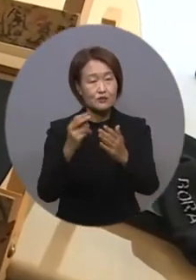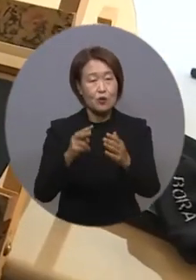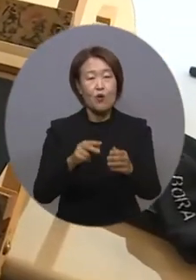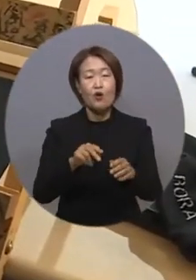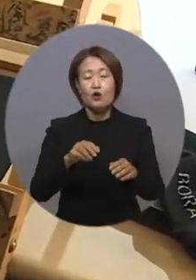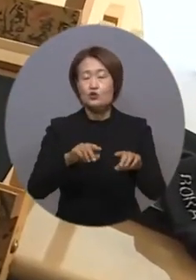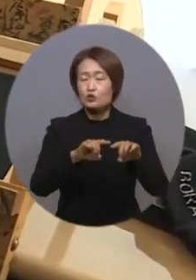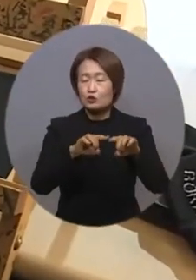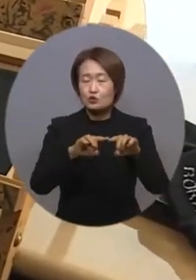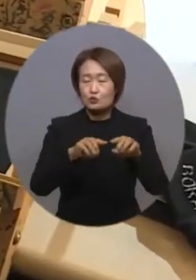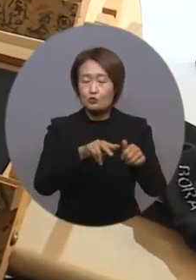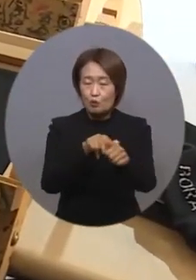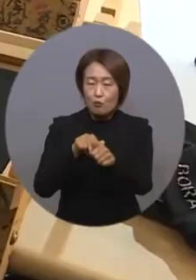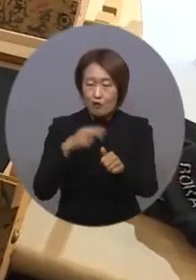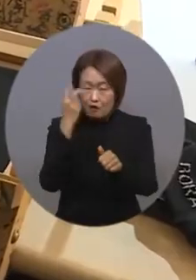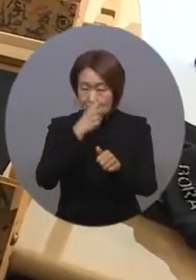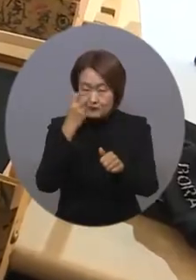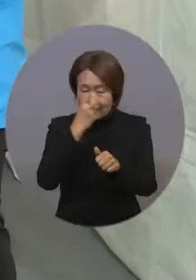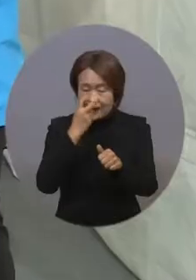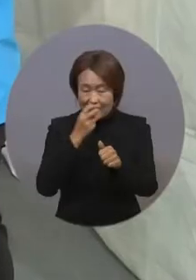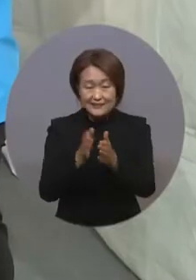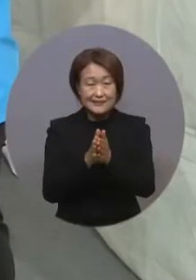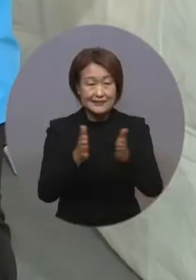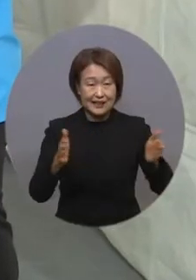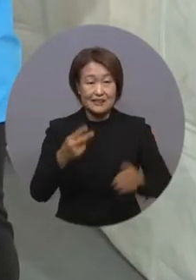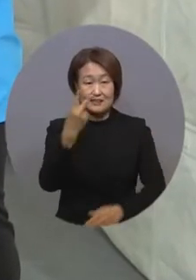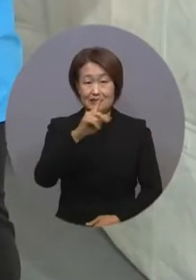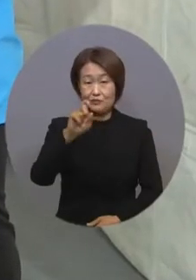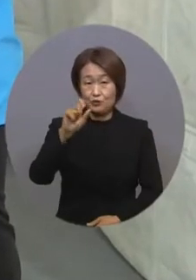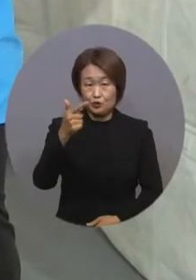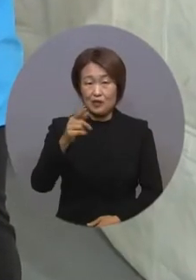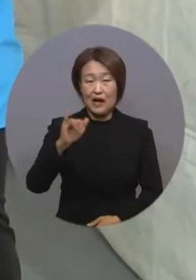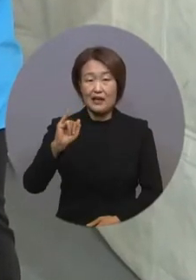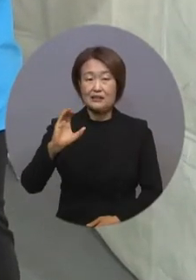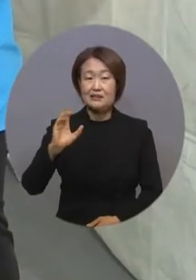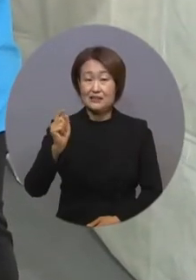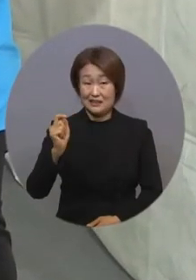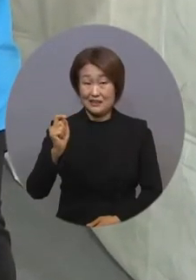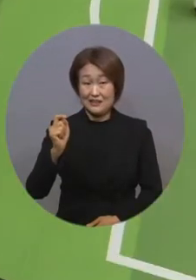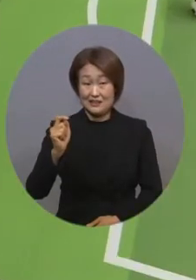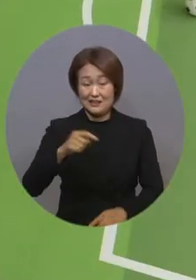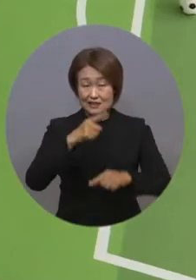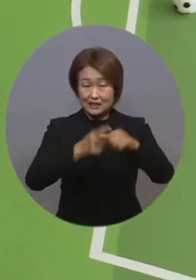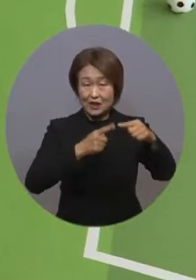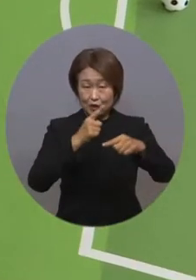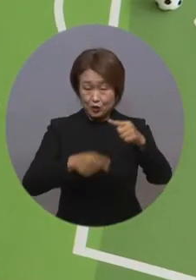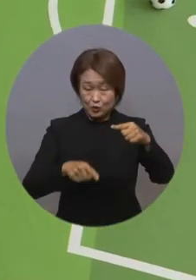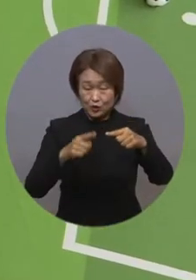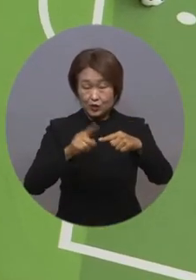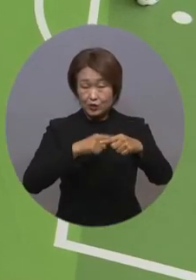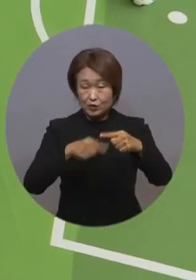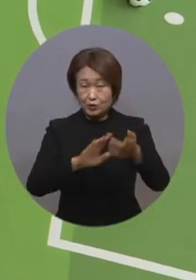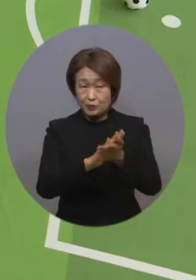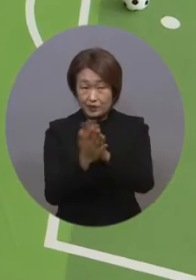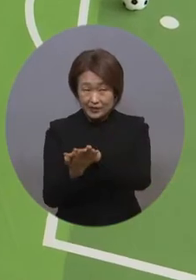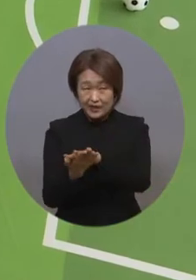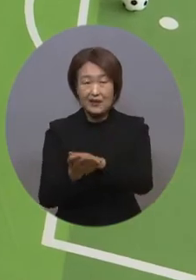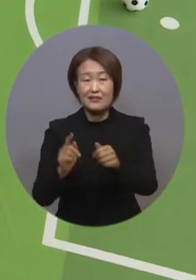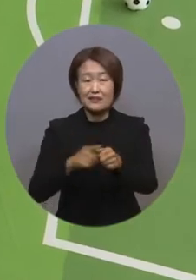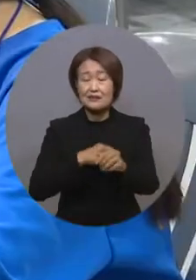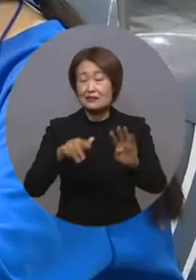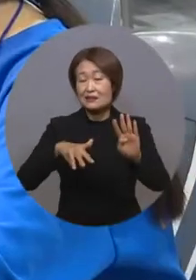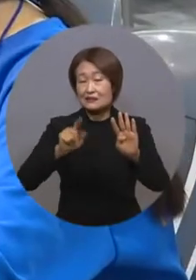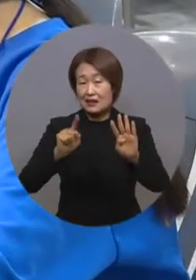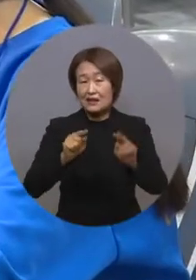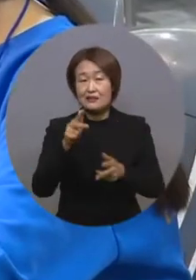대회란 이름으로 시작됐습니다. 이후 지난 2016년 ICT 메이커톤 대회로 이어져 4차 산업혁명 시대의 인재로서